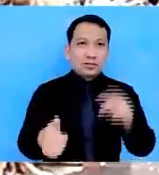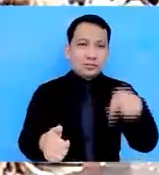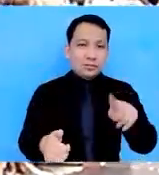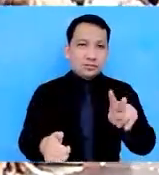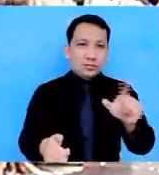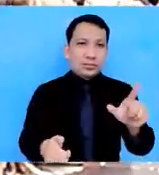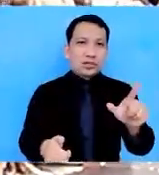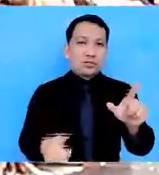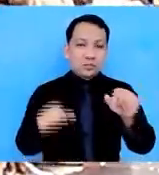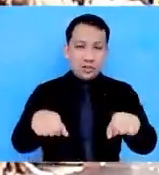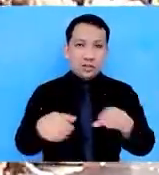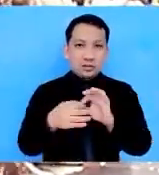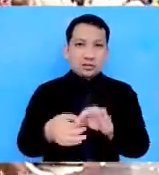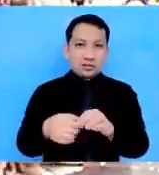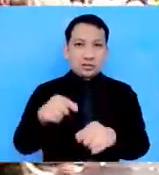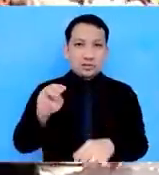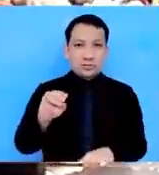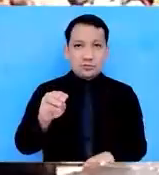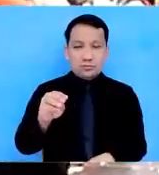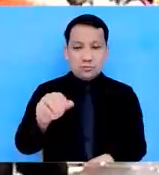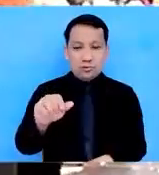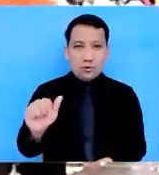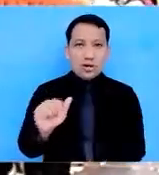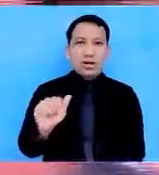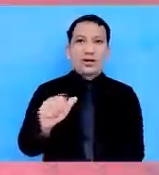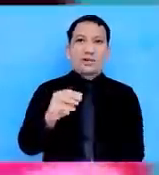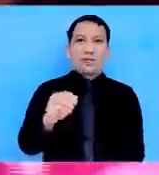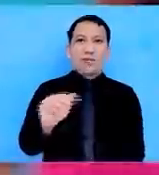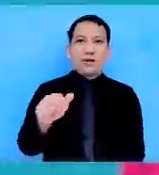All-Filipino Conference Finals dito sa Mall of Asia Arena.